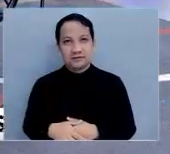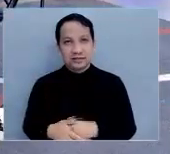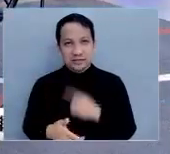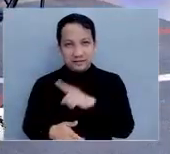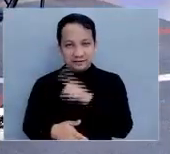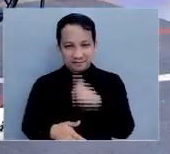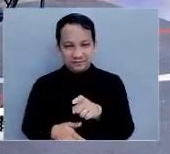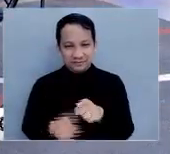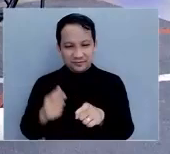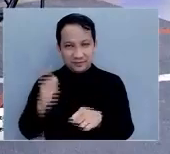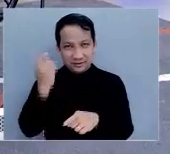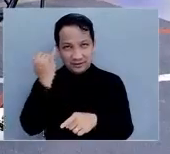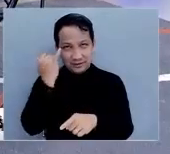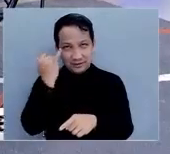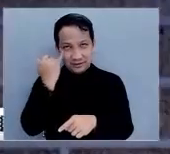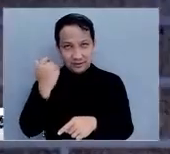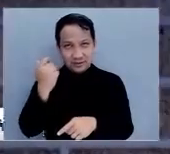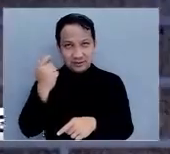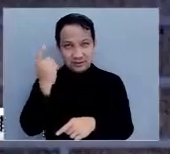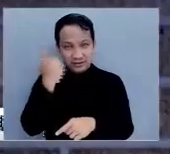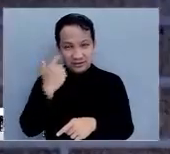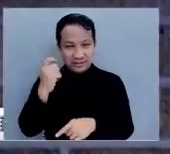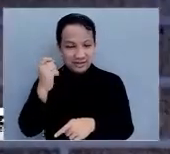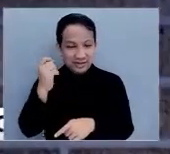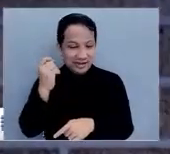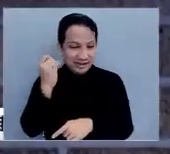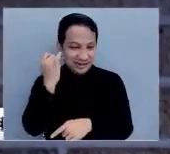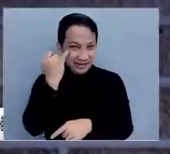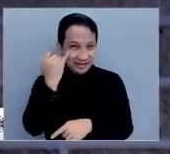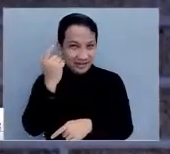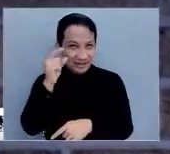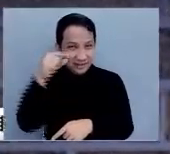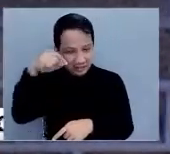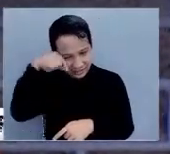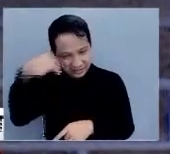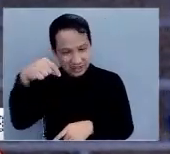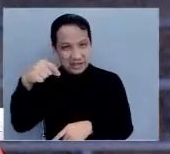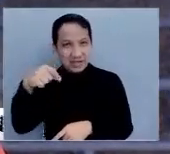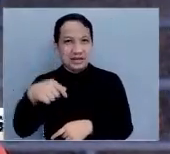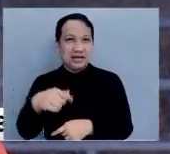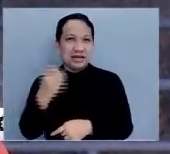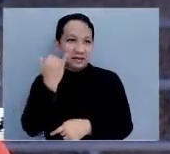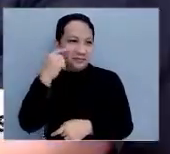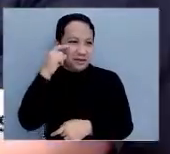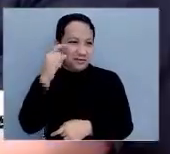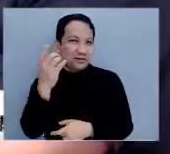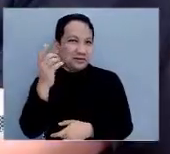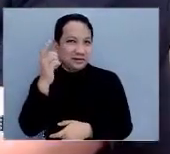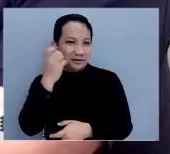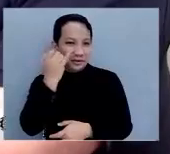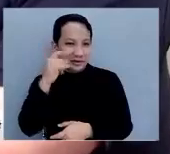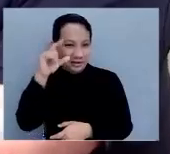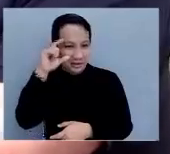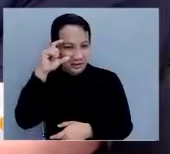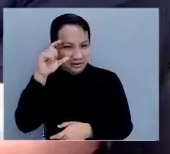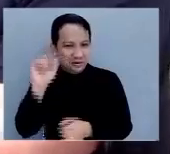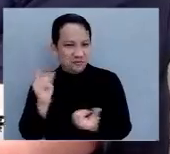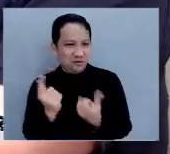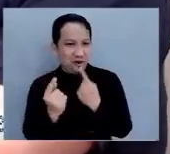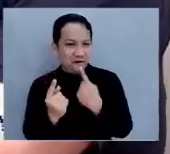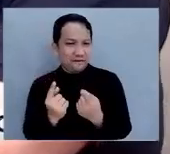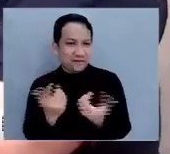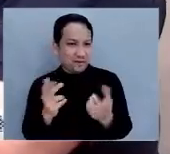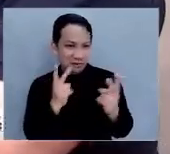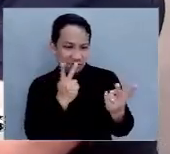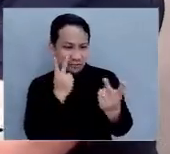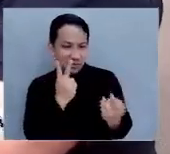tinatanong? Kaka-pressure talaga. Hindi. Talk about it para alam din namin. Yung para, yung mga ibang mga na, ano naman, talagang